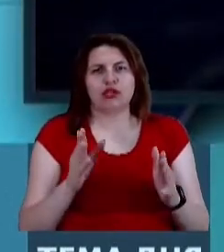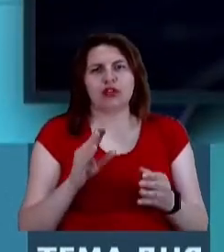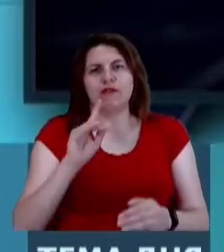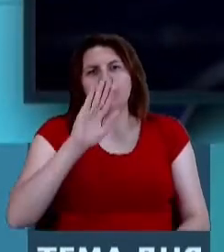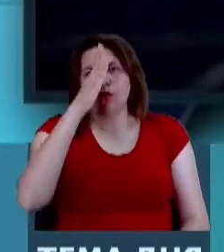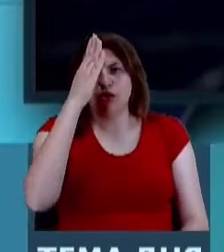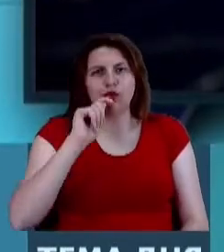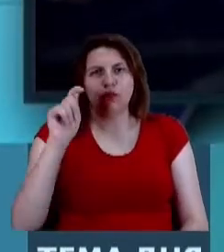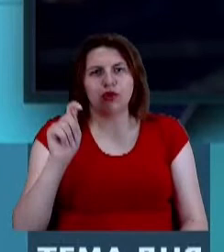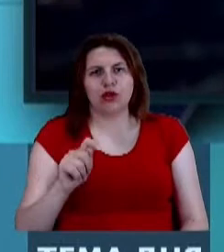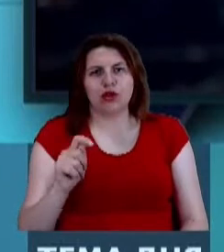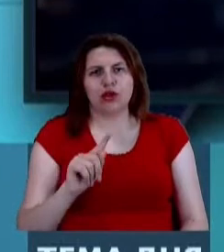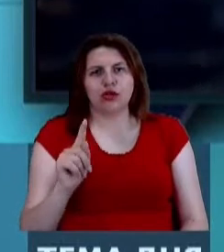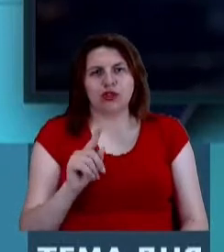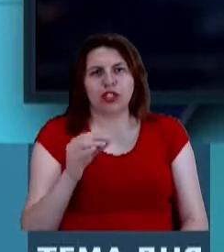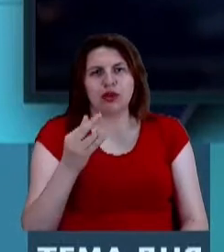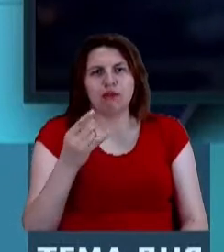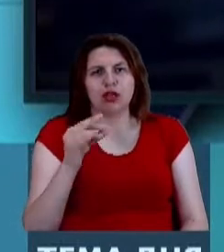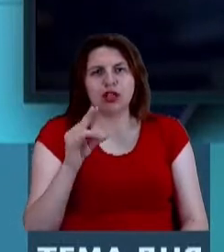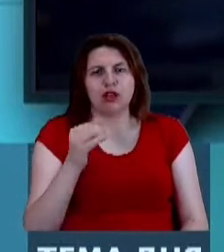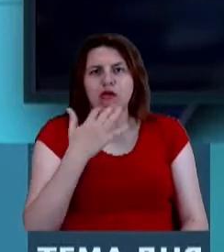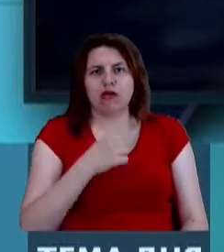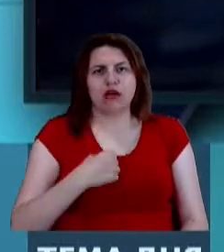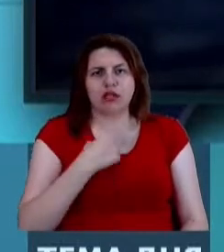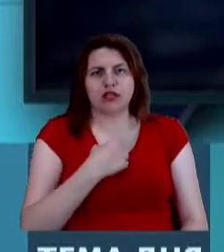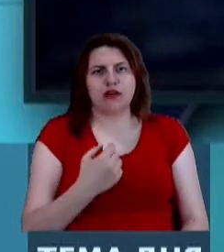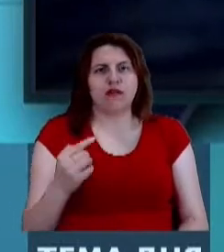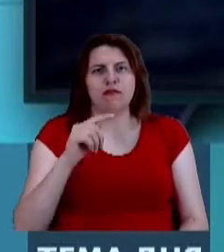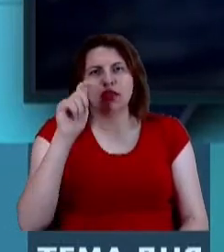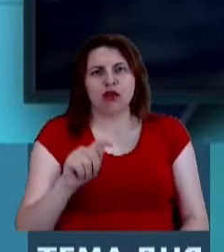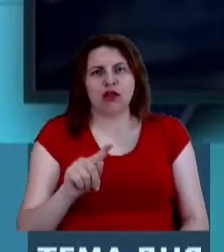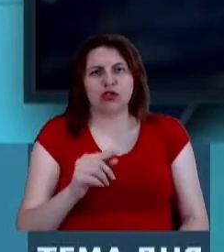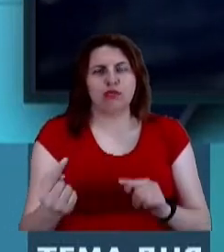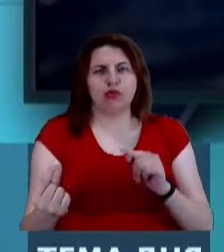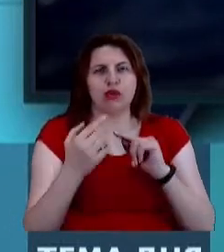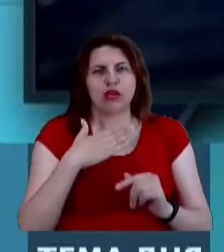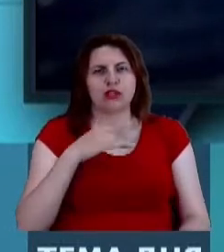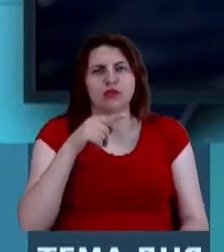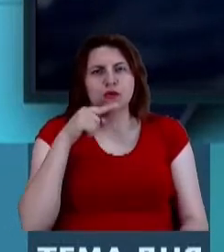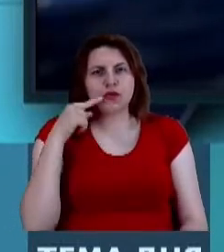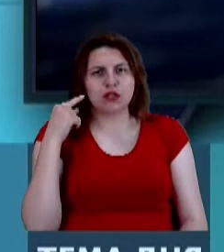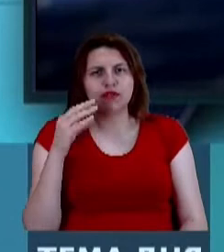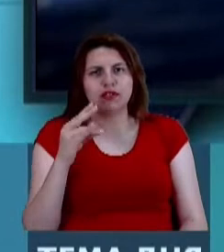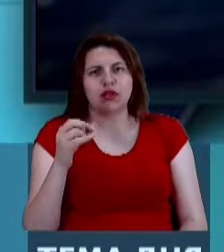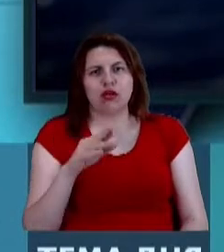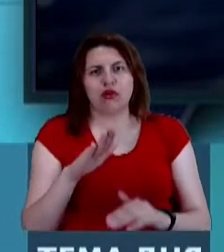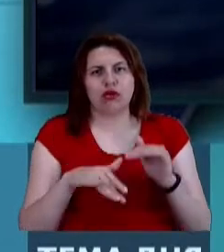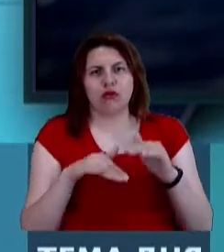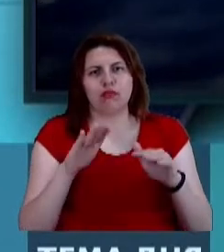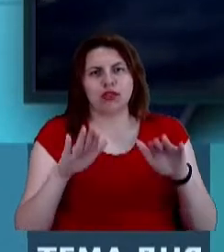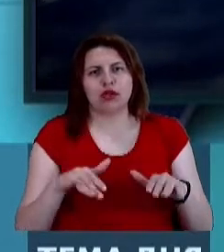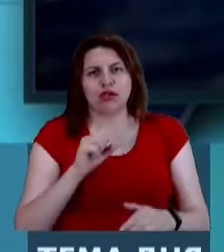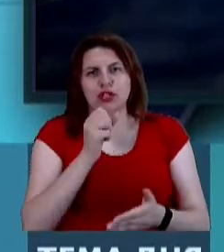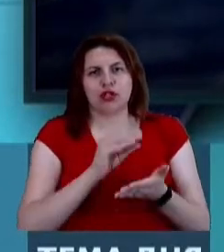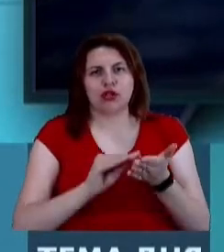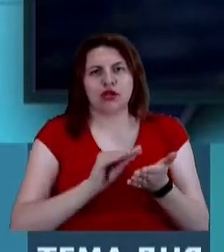гібридної агресії, гібридної війни, яку веде проти нас Російська Федерація, але руками місцевих журналістів, які просто відпрацьовують